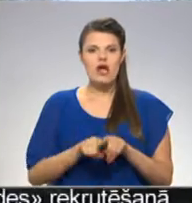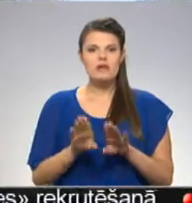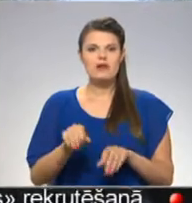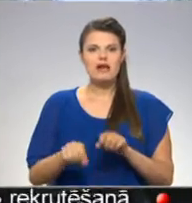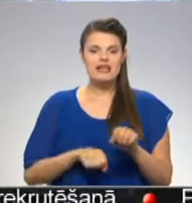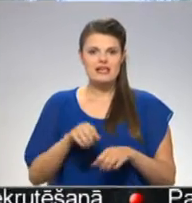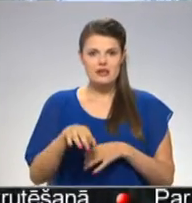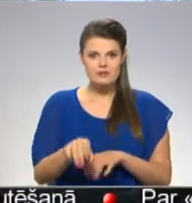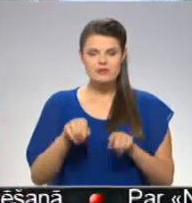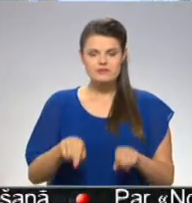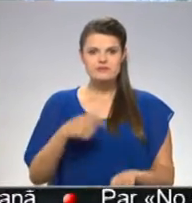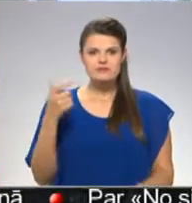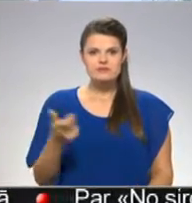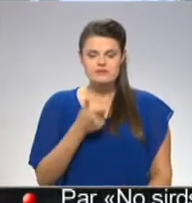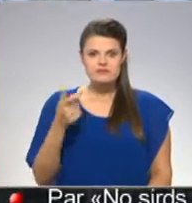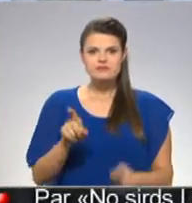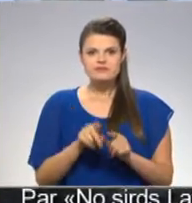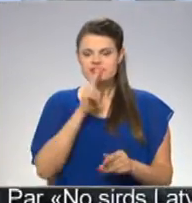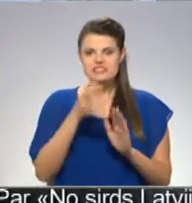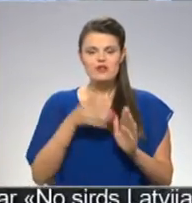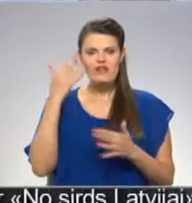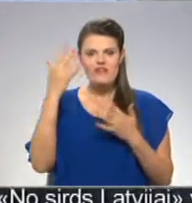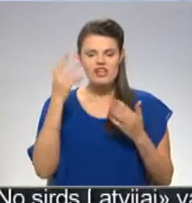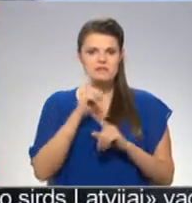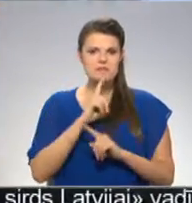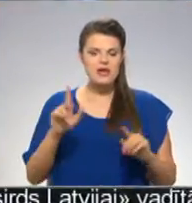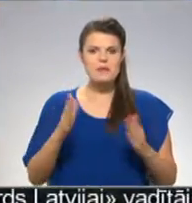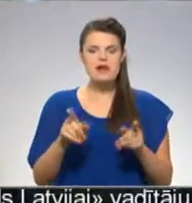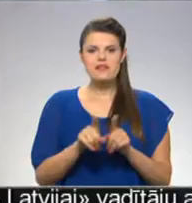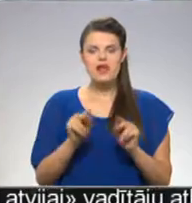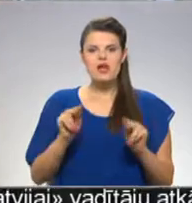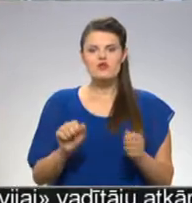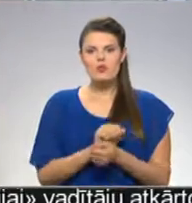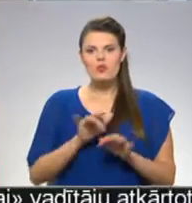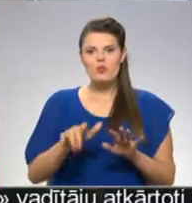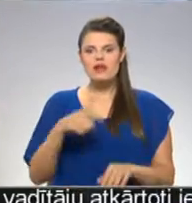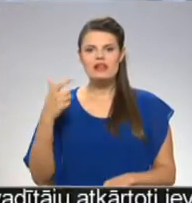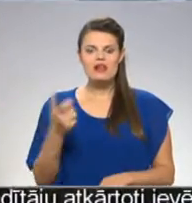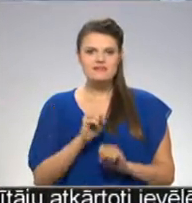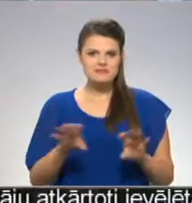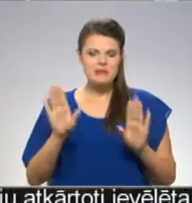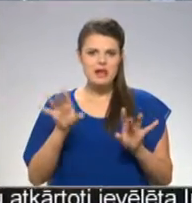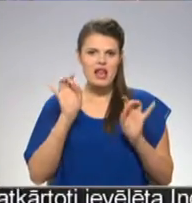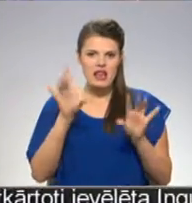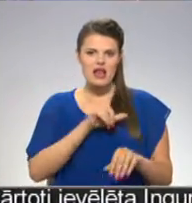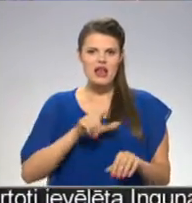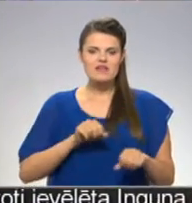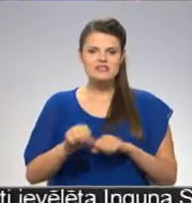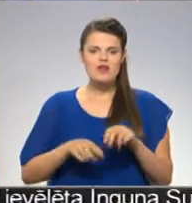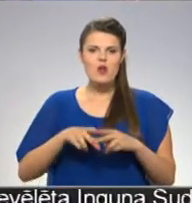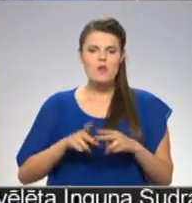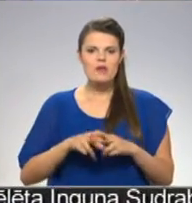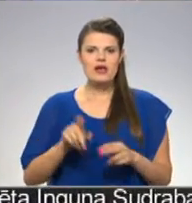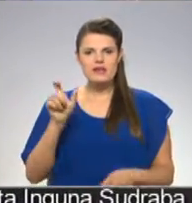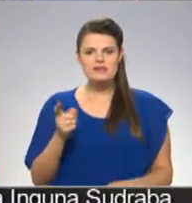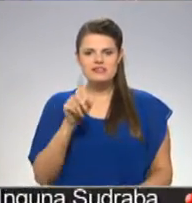riteņbraukšanu. Šajās filmās netrūkst arī fantāzijas un pārdabiskā, bet ir arī dokumentāli stāsti, piemēram, par leģendāro Latvijas velomehāniķi